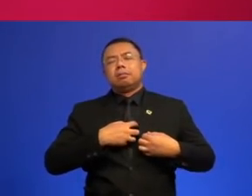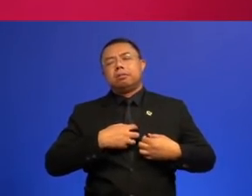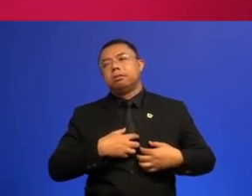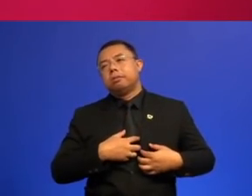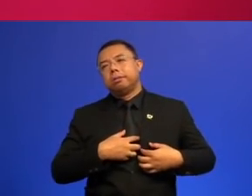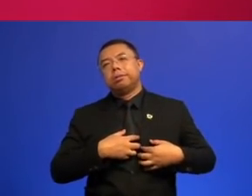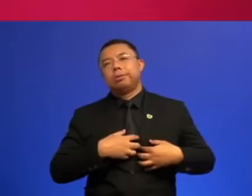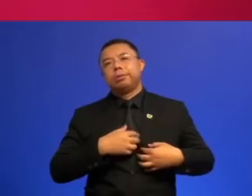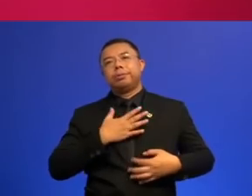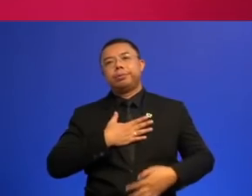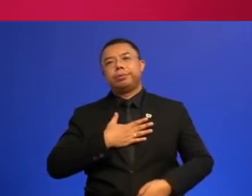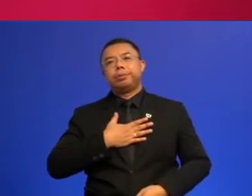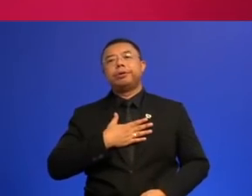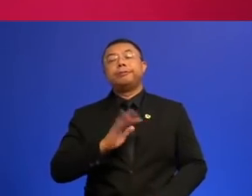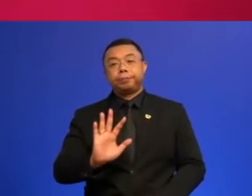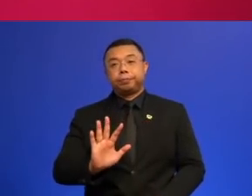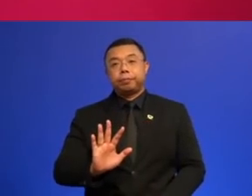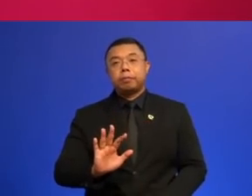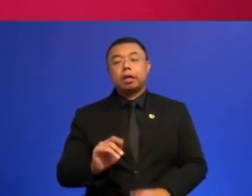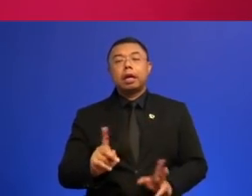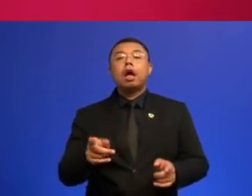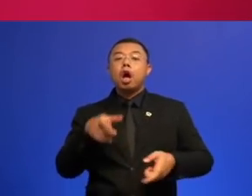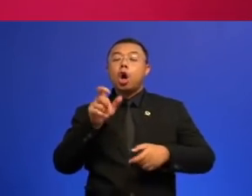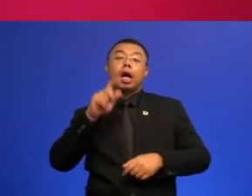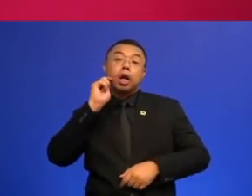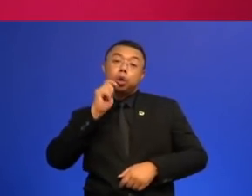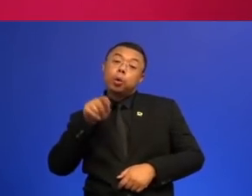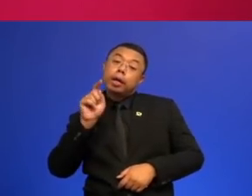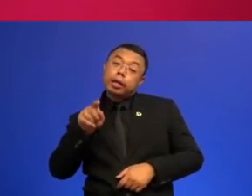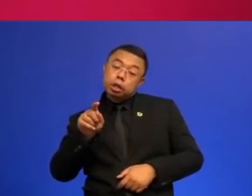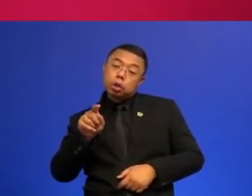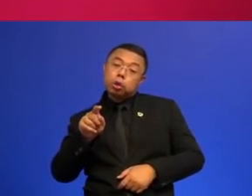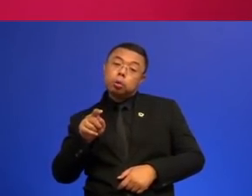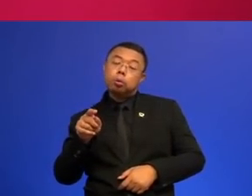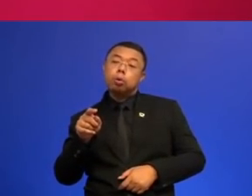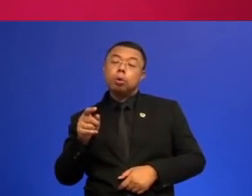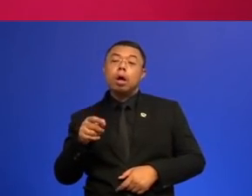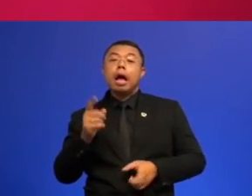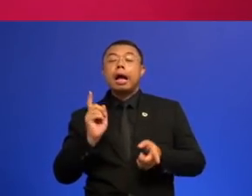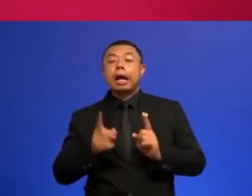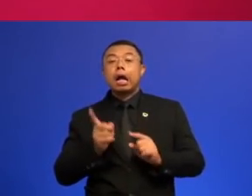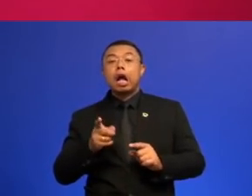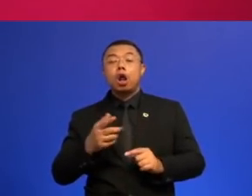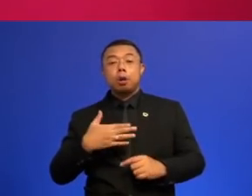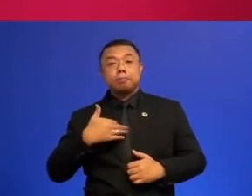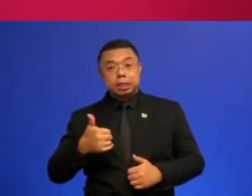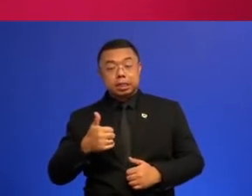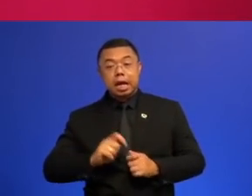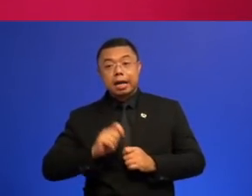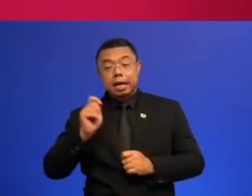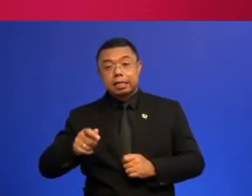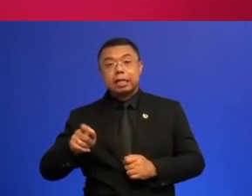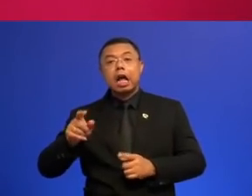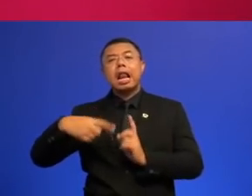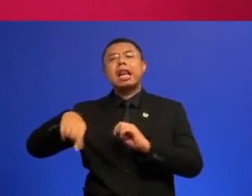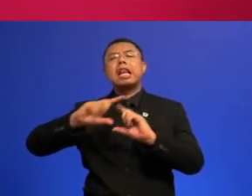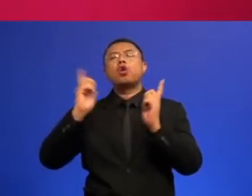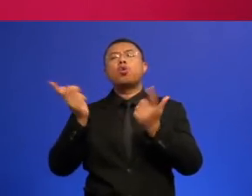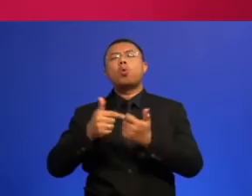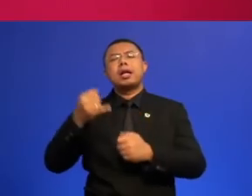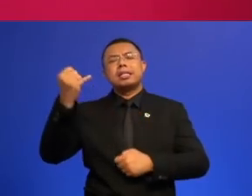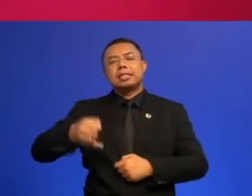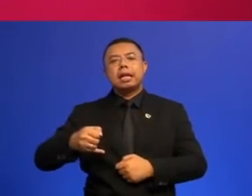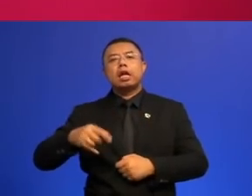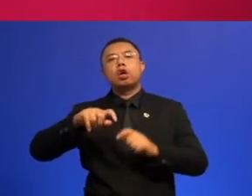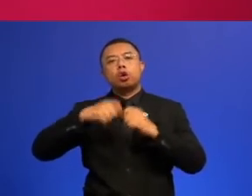ya. Jadi begini loh, orang tua itu setengah mampu pun, kalau lingkungannya buruk anak itu rusak.